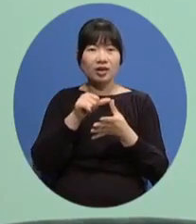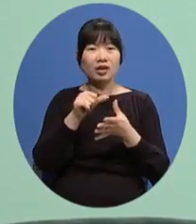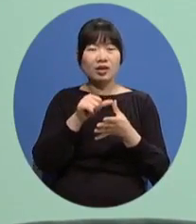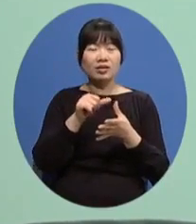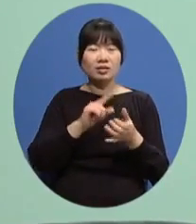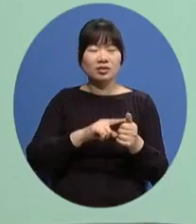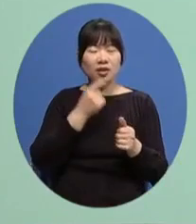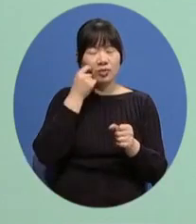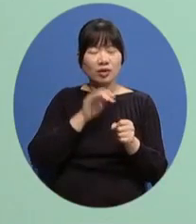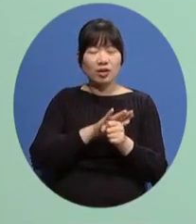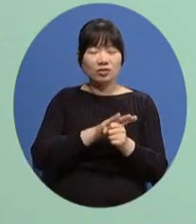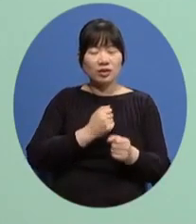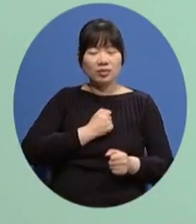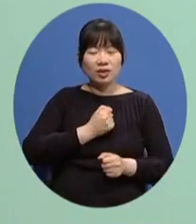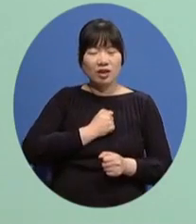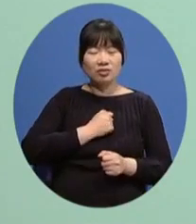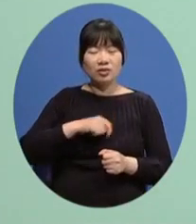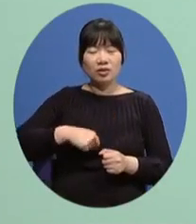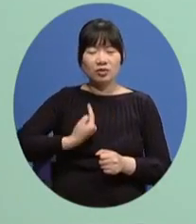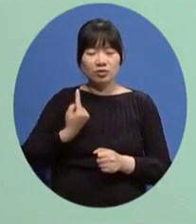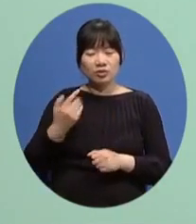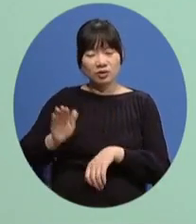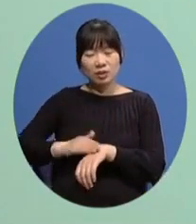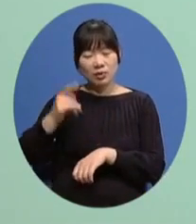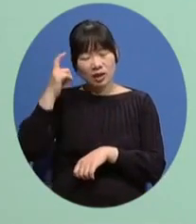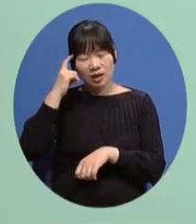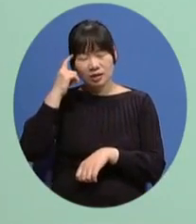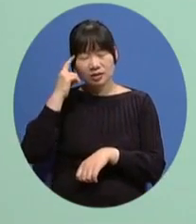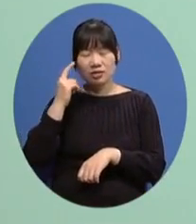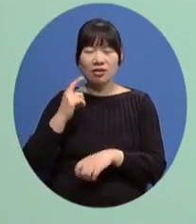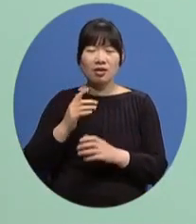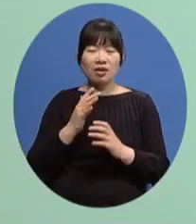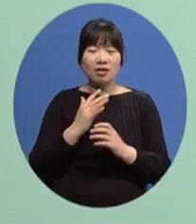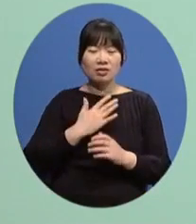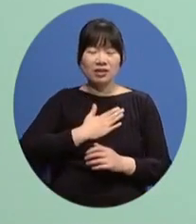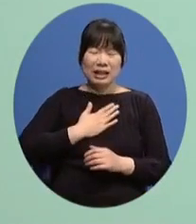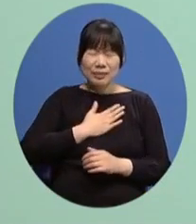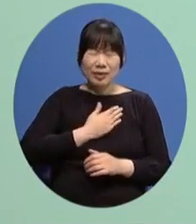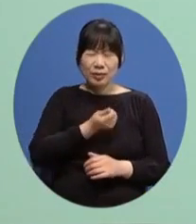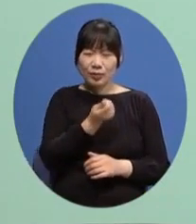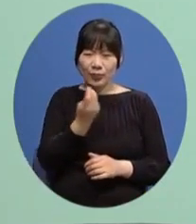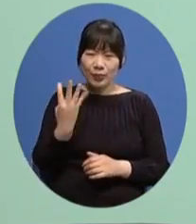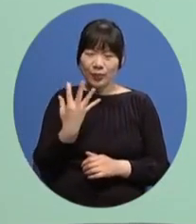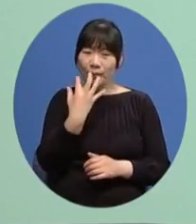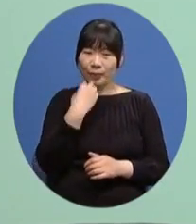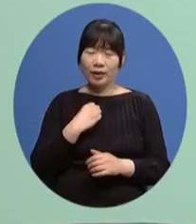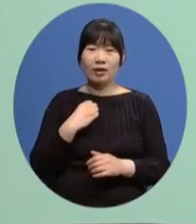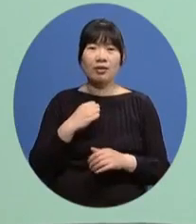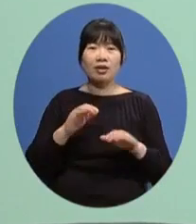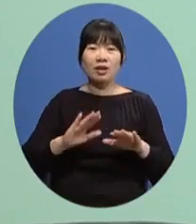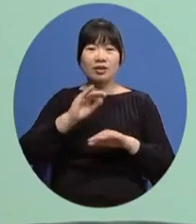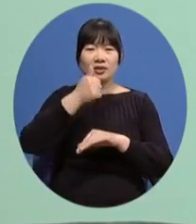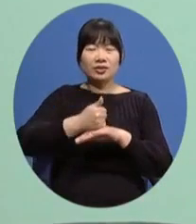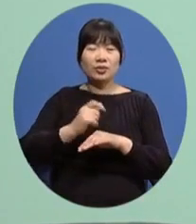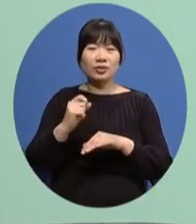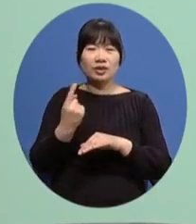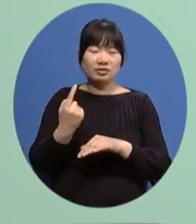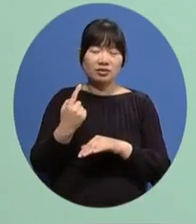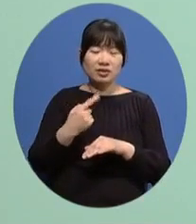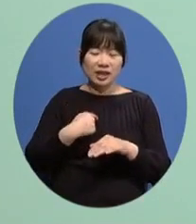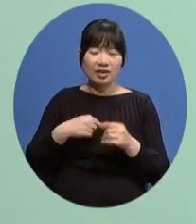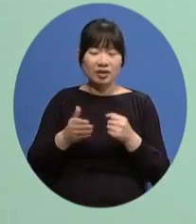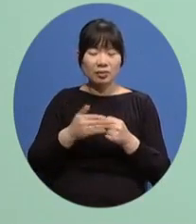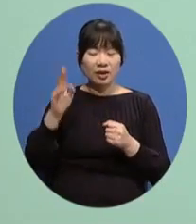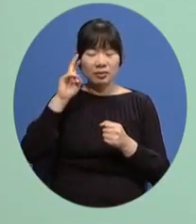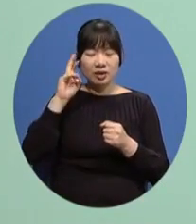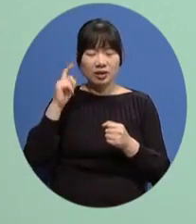하고 답답하기도 여러 가지 감정을 다 있으시네? 예, 섞이더라고요. 내가 원인이, 나중에 원인이 저한테 오더라고요.